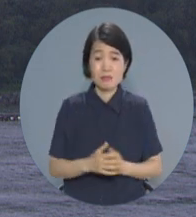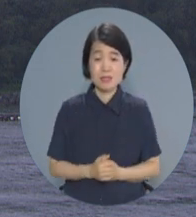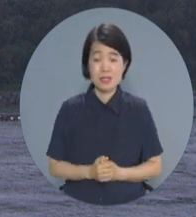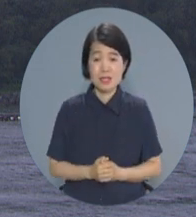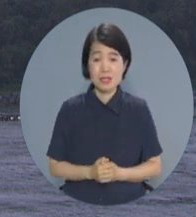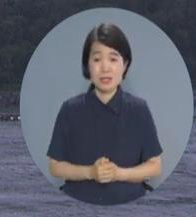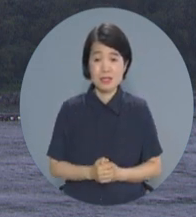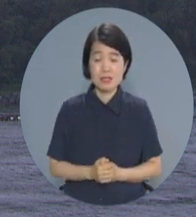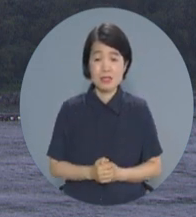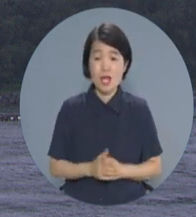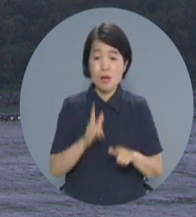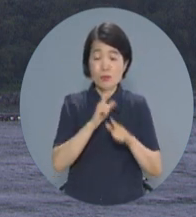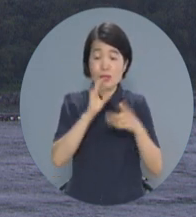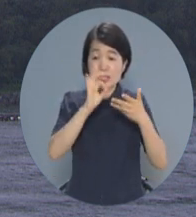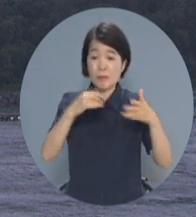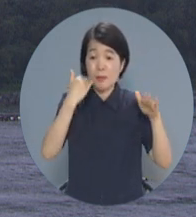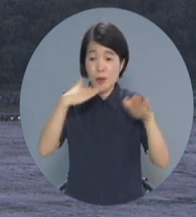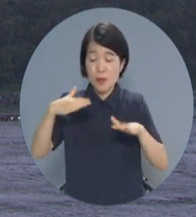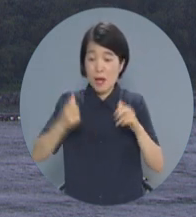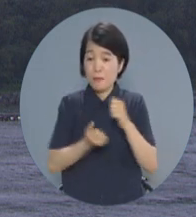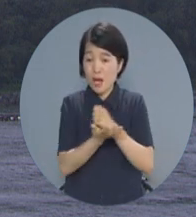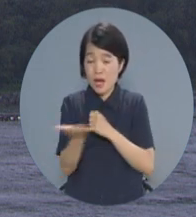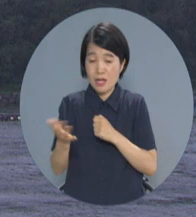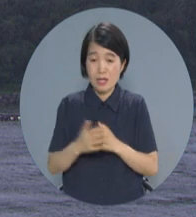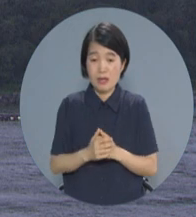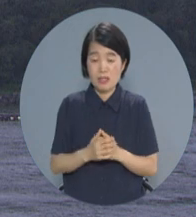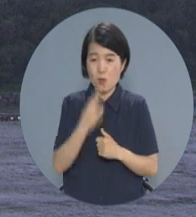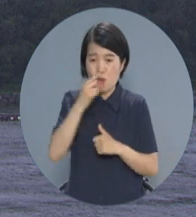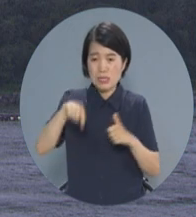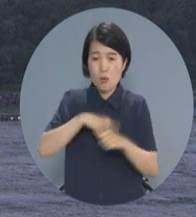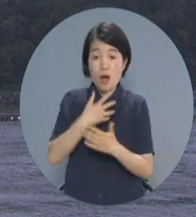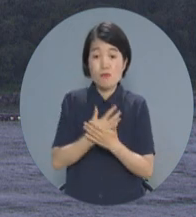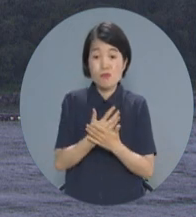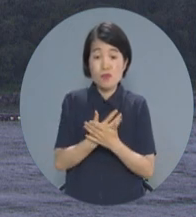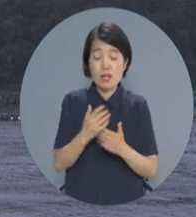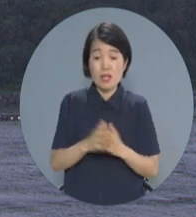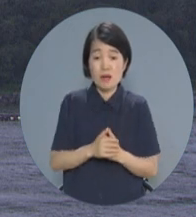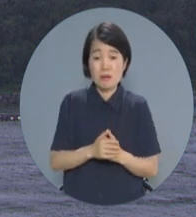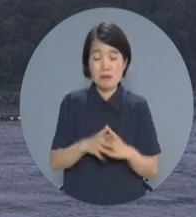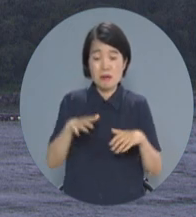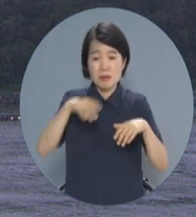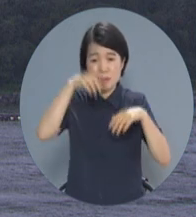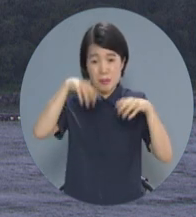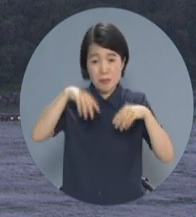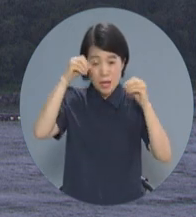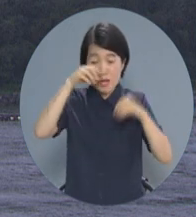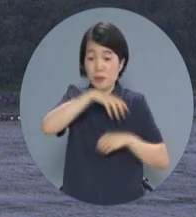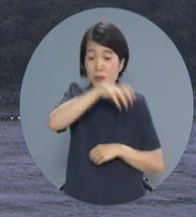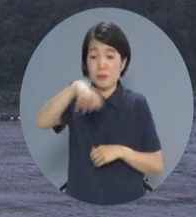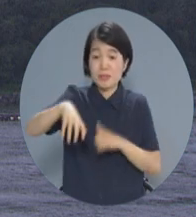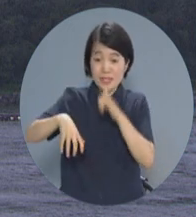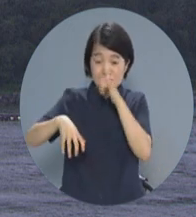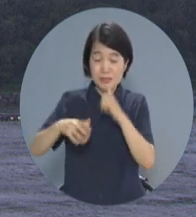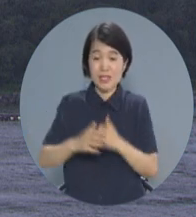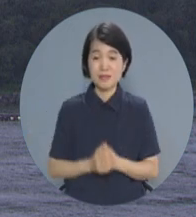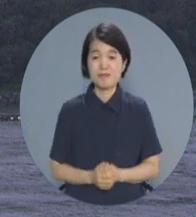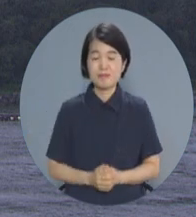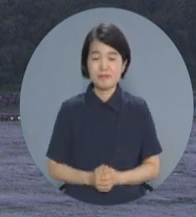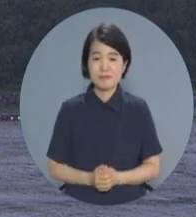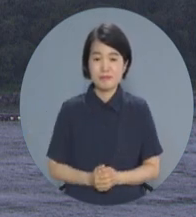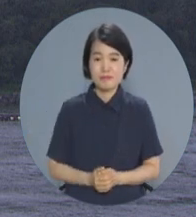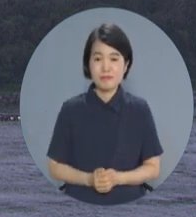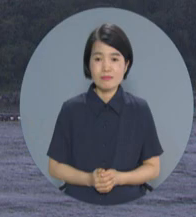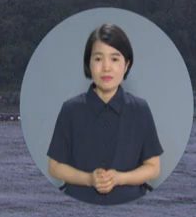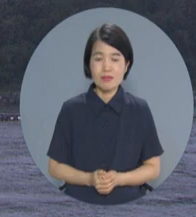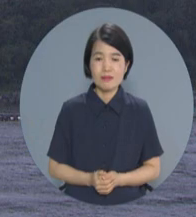그러나 북태평양 고기압의 영향을 받아 대기가 불안정하고 소나기가 내리는 곳도 있겠습니다. 지금까지